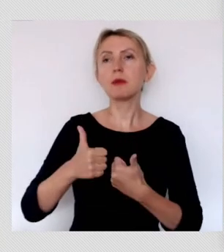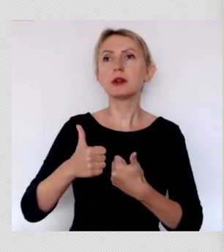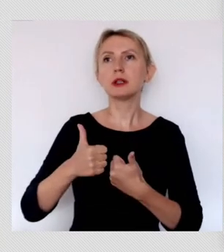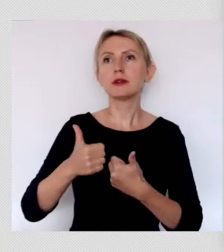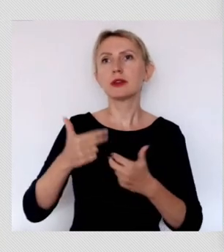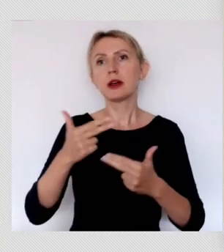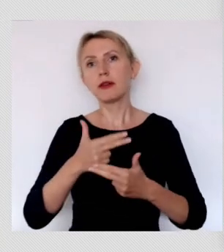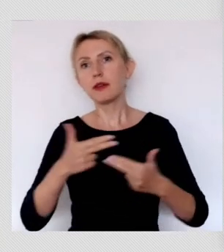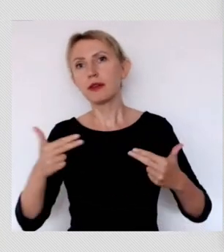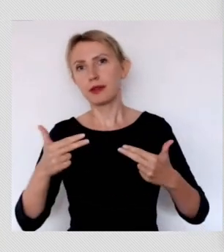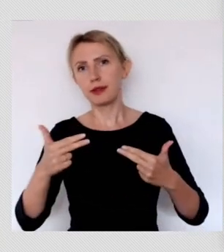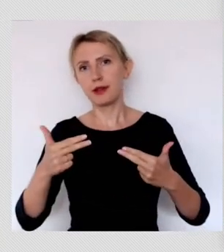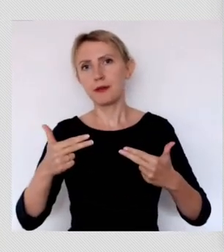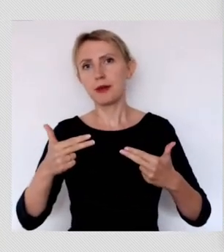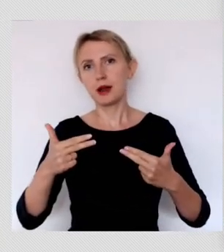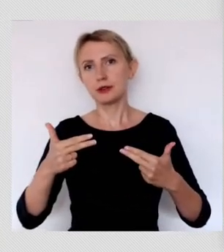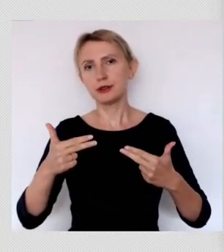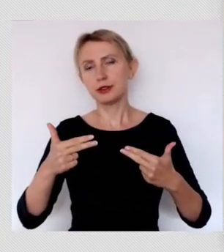temacie